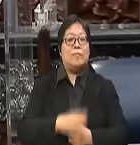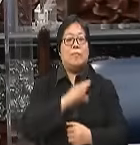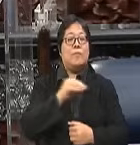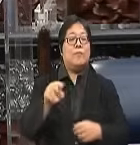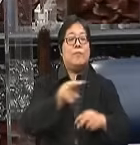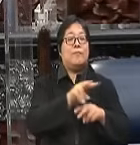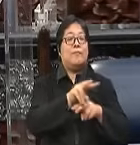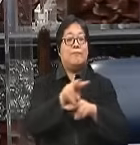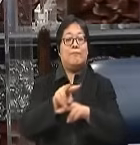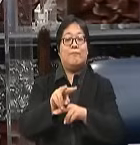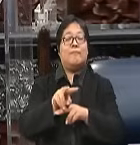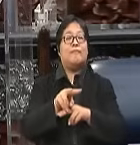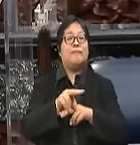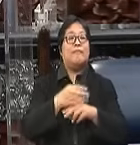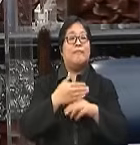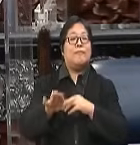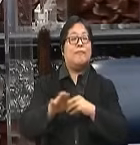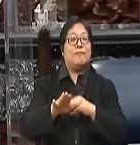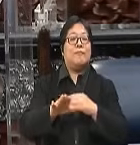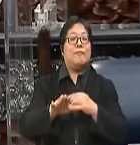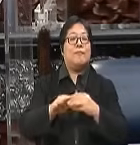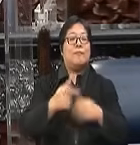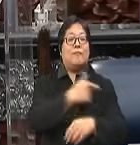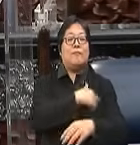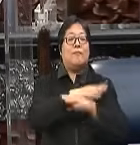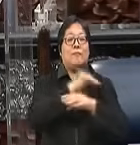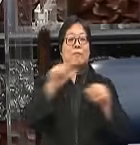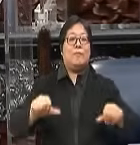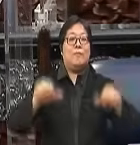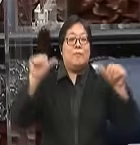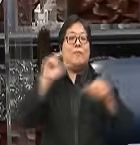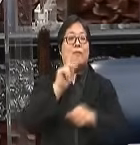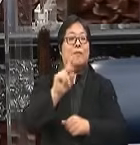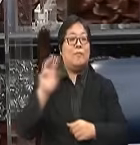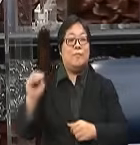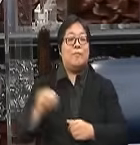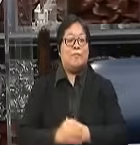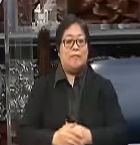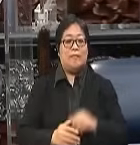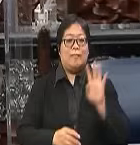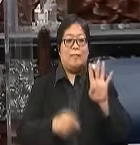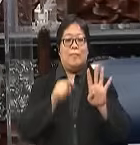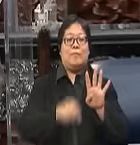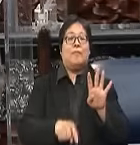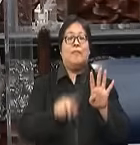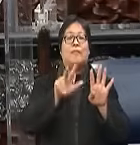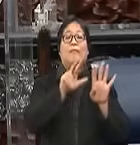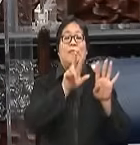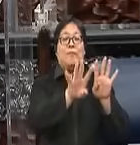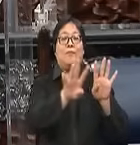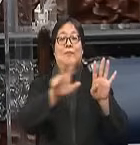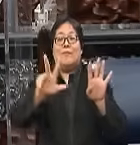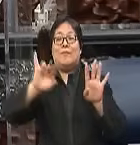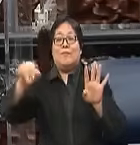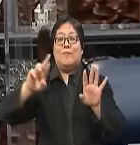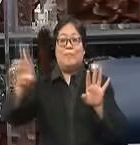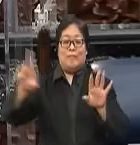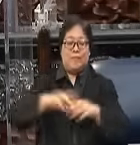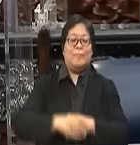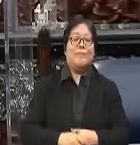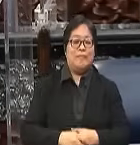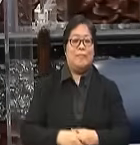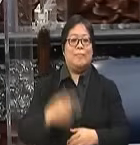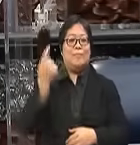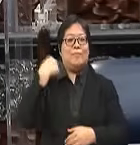sebelum pasca imunisasi dan netral sistem tadi kek ke-4 Gatot moc3011 ada maklumkan